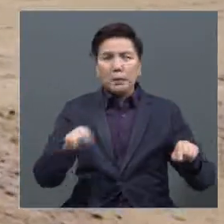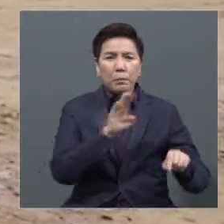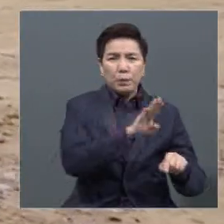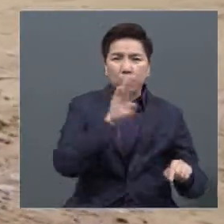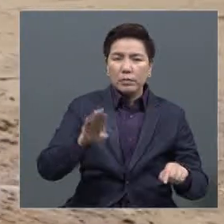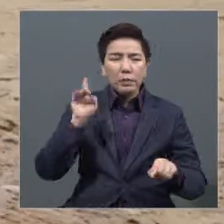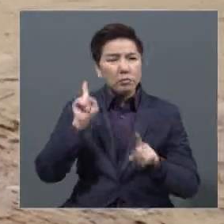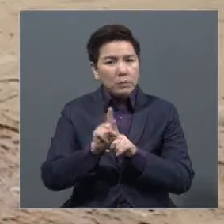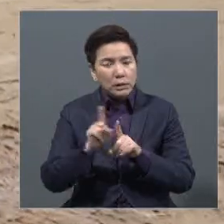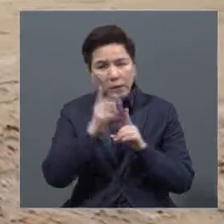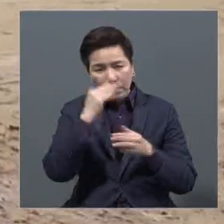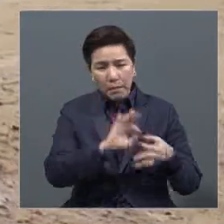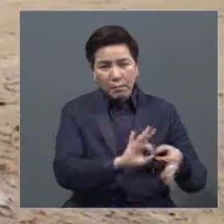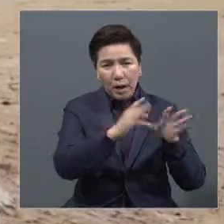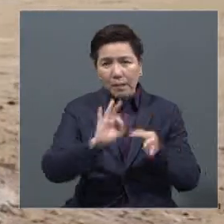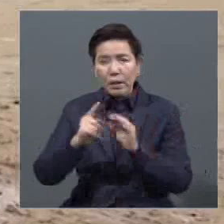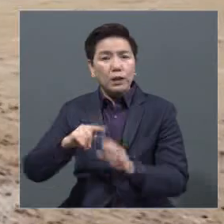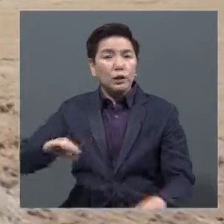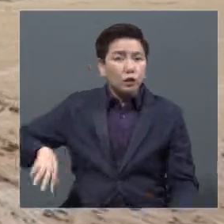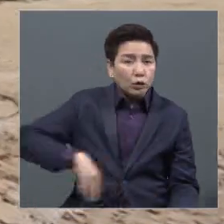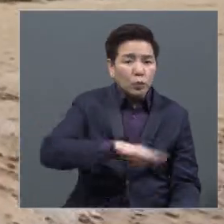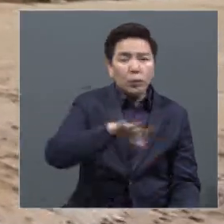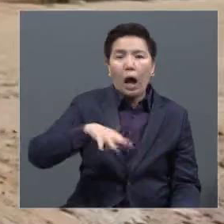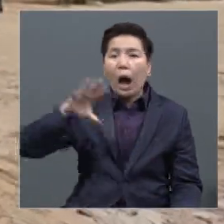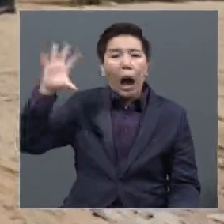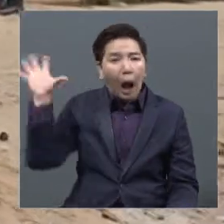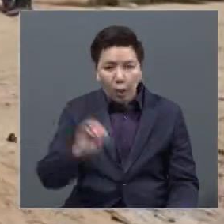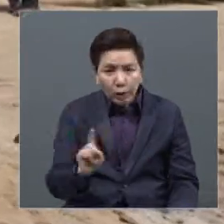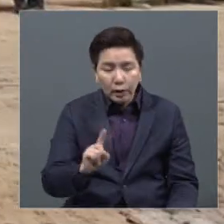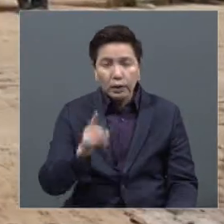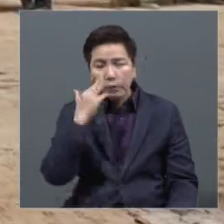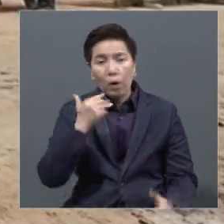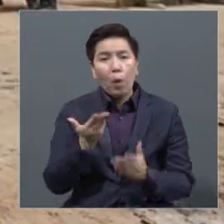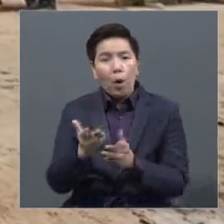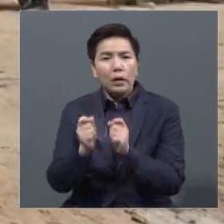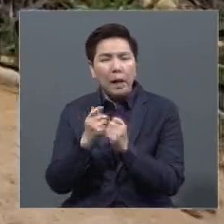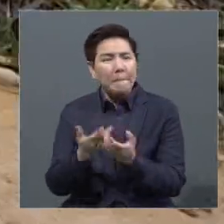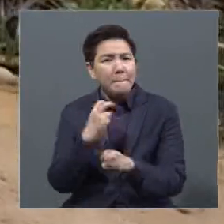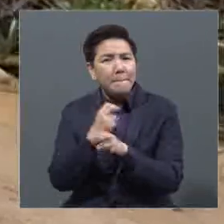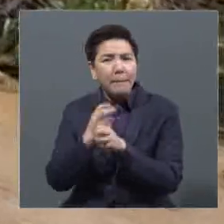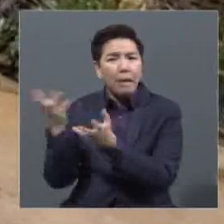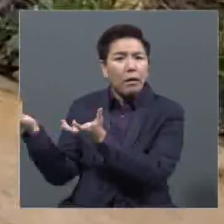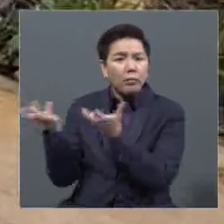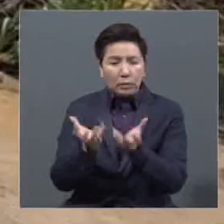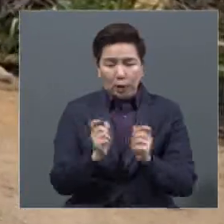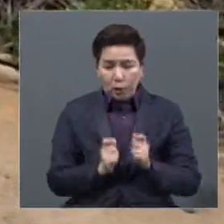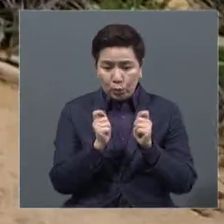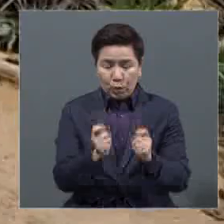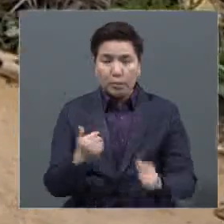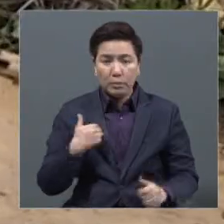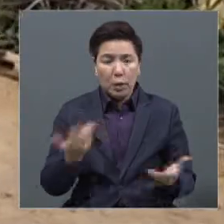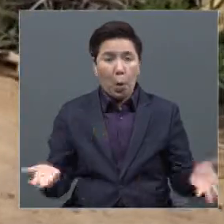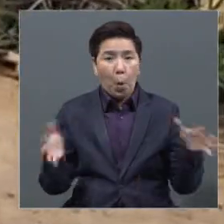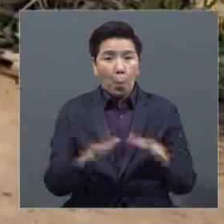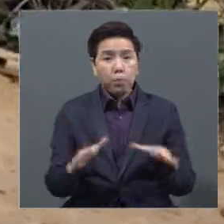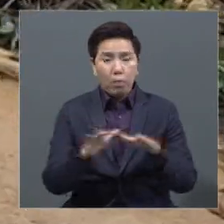ตรวจสอบต่อไปว่าต้นตอทั้งหมดเนี่ยเอามายังไงมีการขออนุญาตยังไงได้รับอนุญาตหรือเปล่าแลการฝังกบ